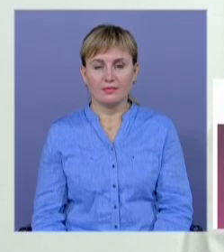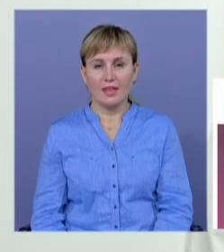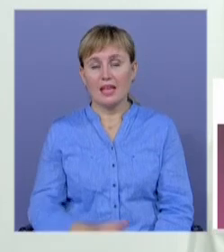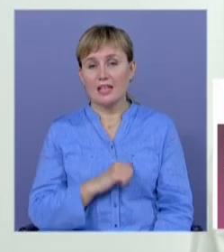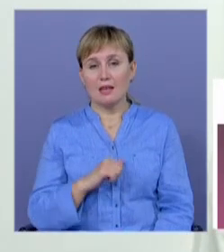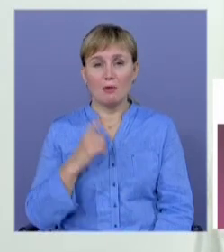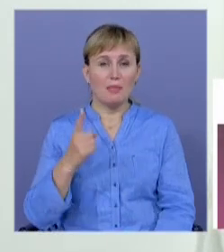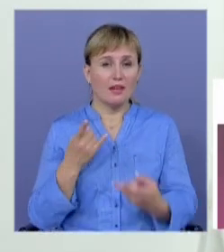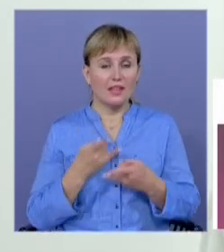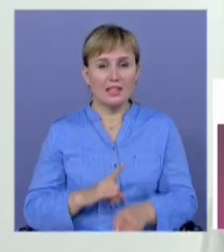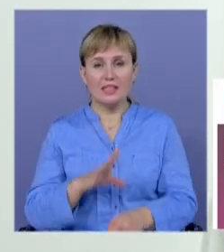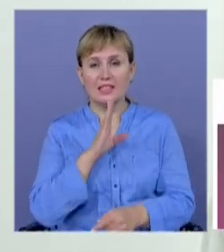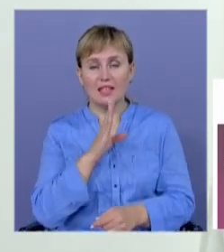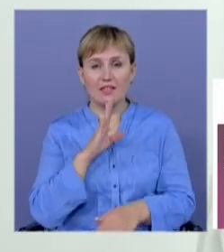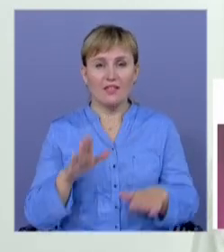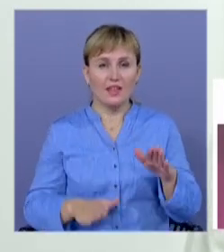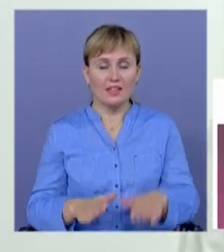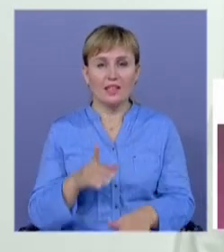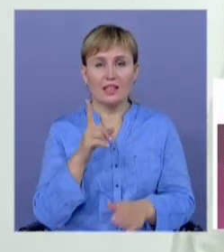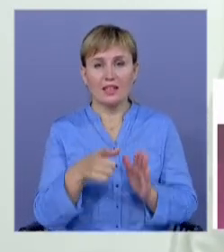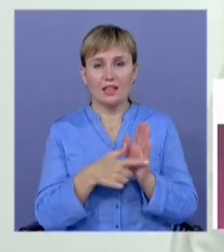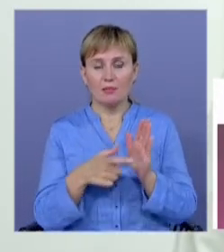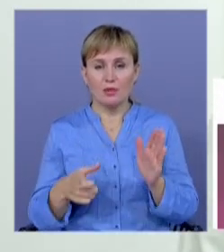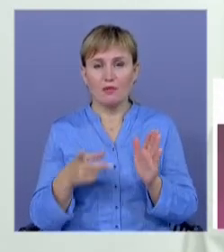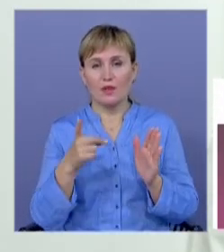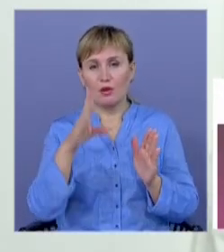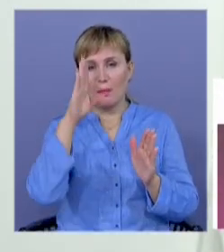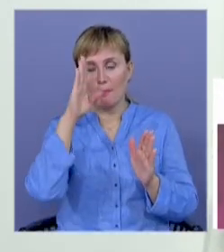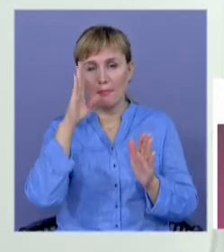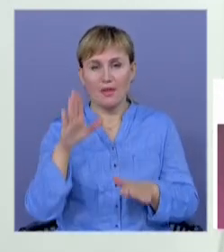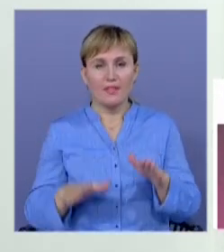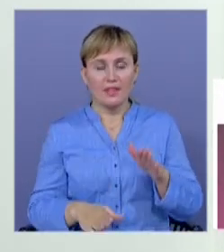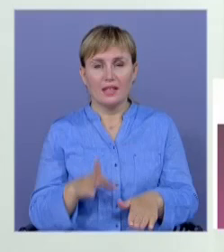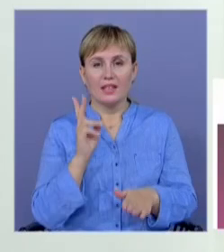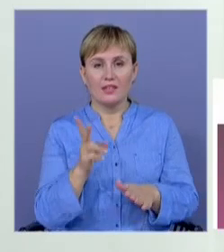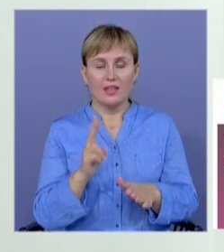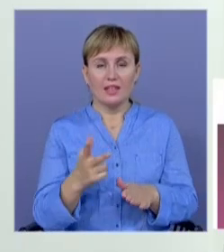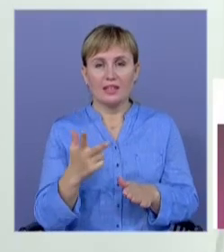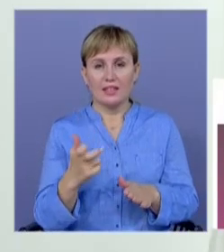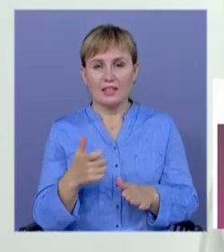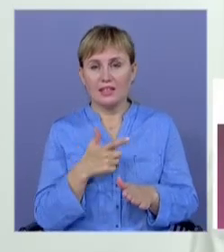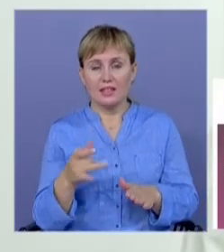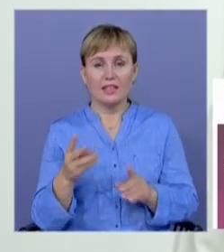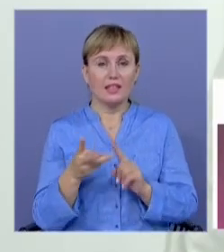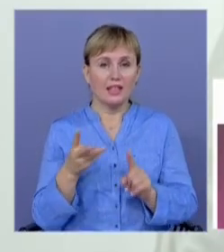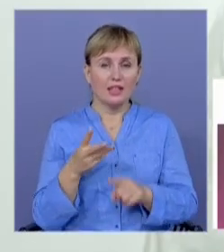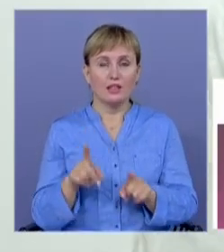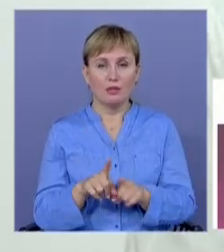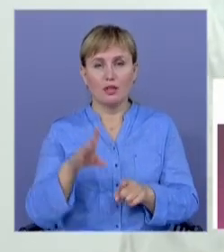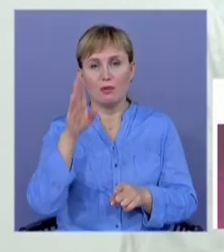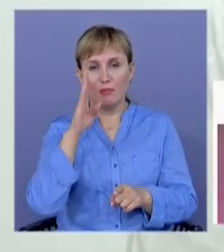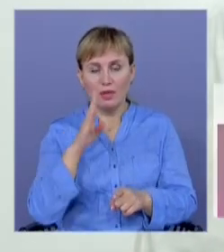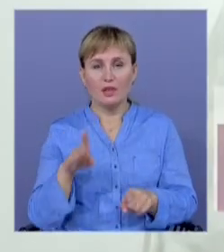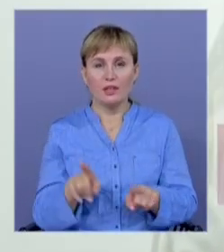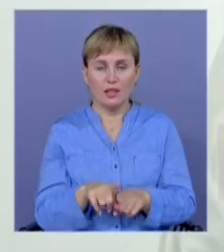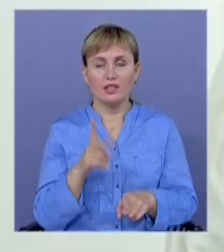Самой первой родилась девочка, весом 1,7 кг. Второй мальчик, он весил 2 кг 300 г. И третий тоже мальчик, почти